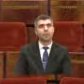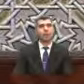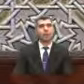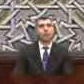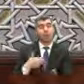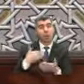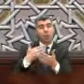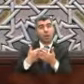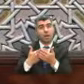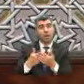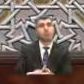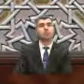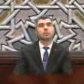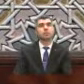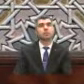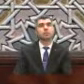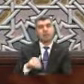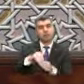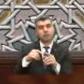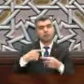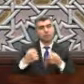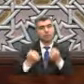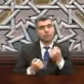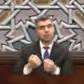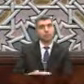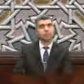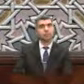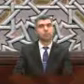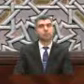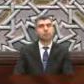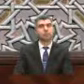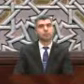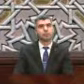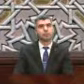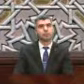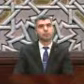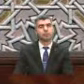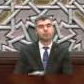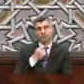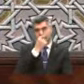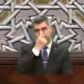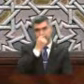آخر متدخل في إطار مساهمة فريق الأسرة والمعاصرة سيد النائب محمد حجيرة.